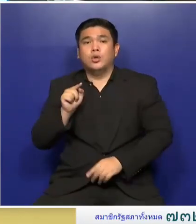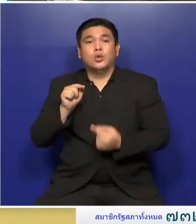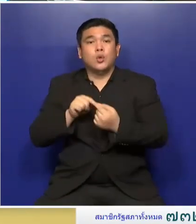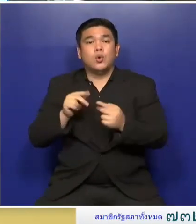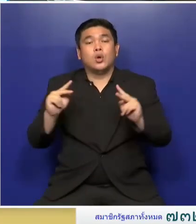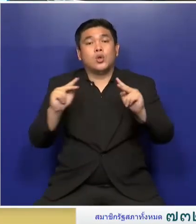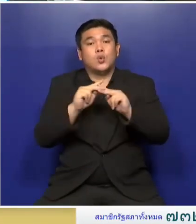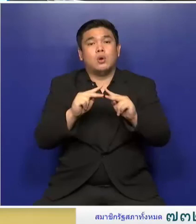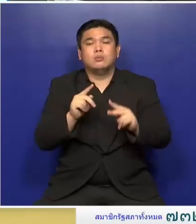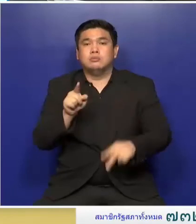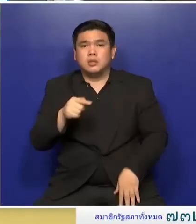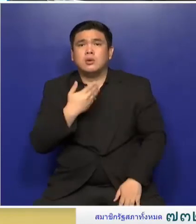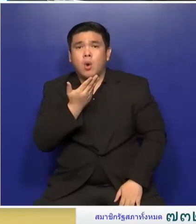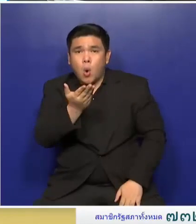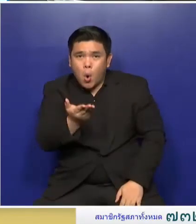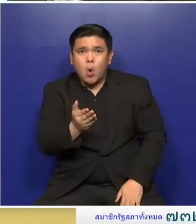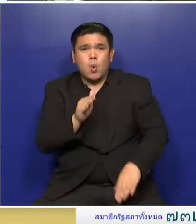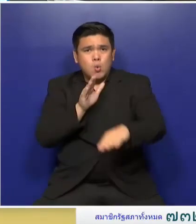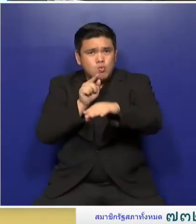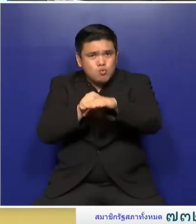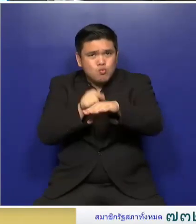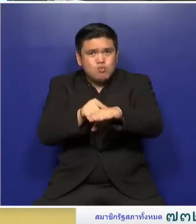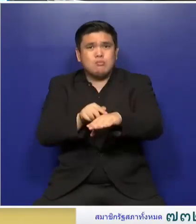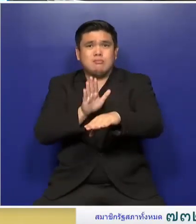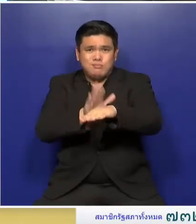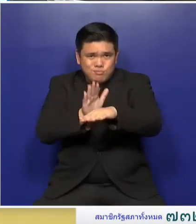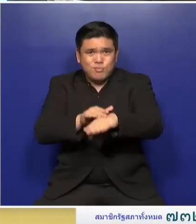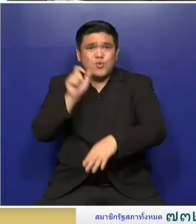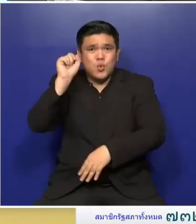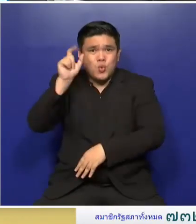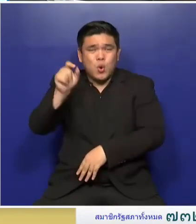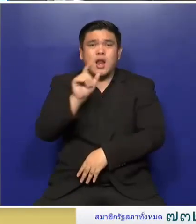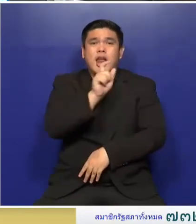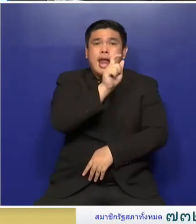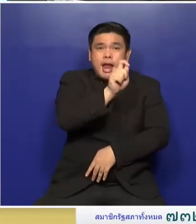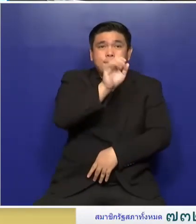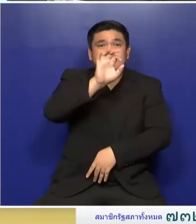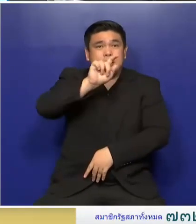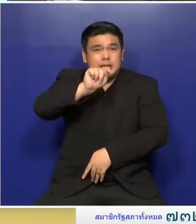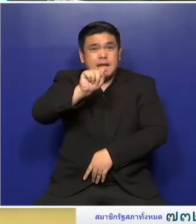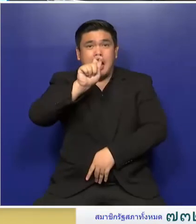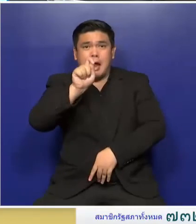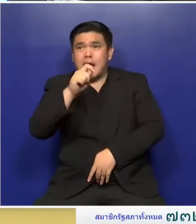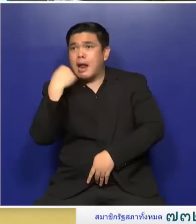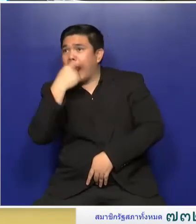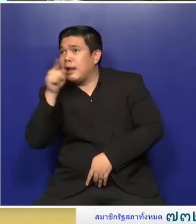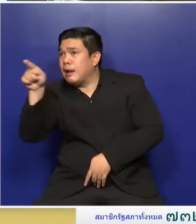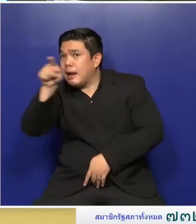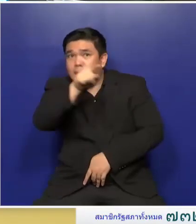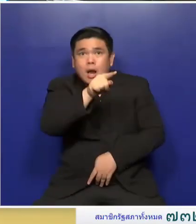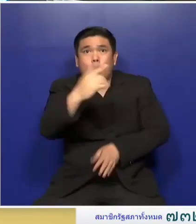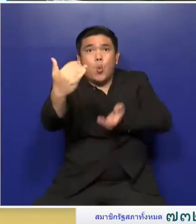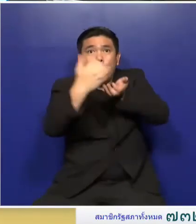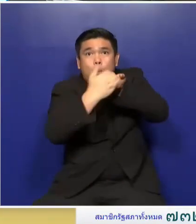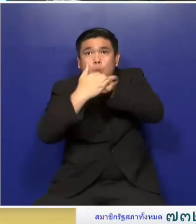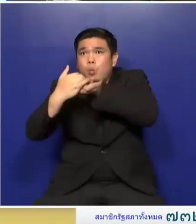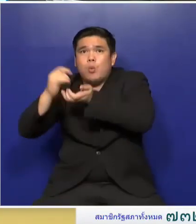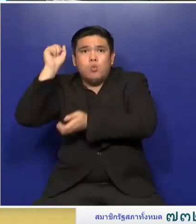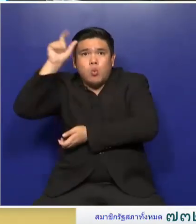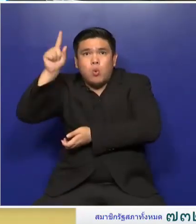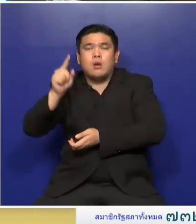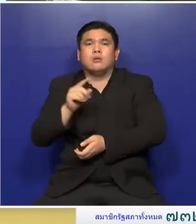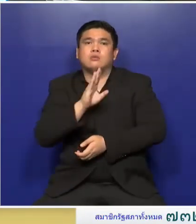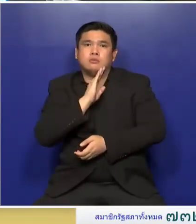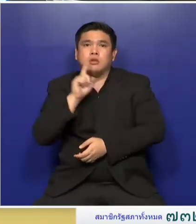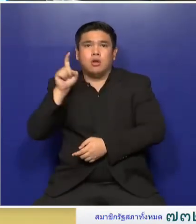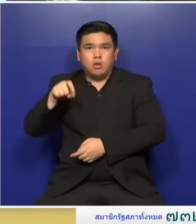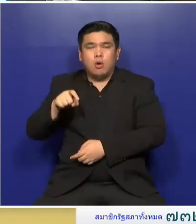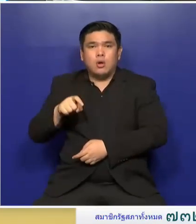PP